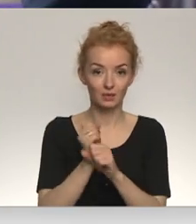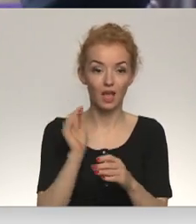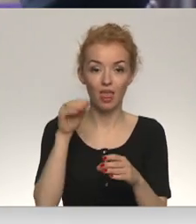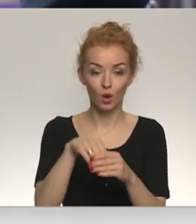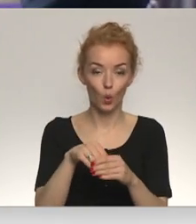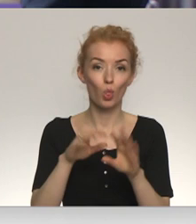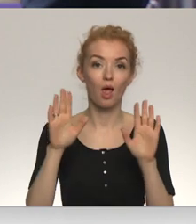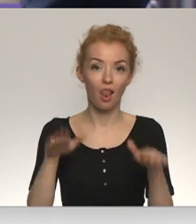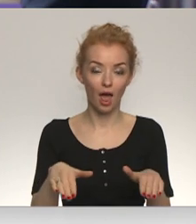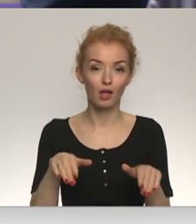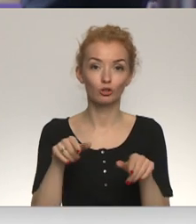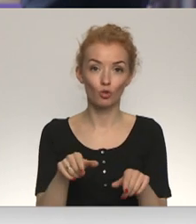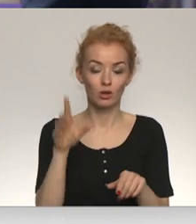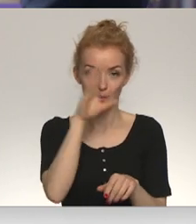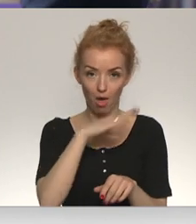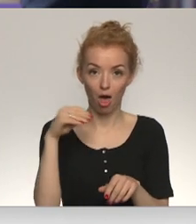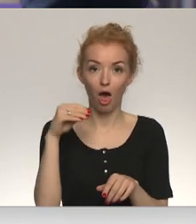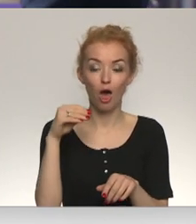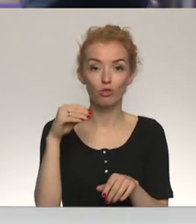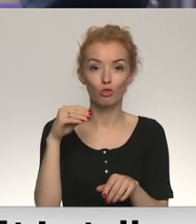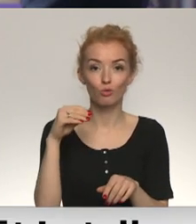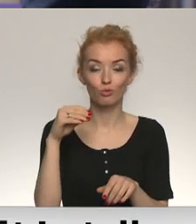ko šādu vispār spētu